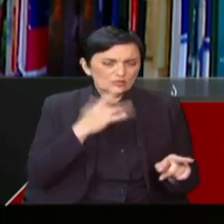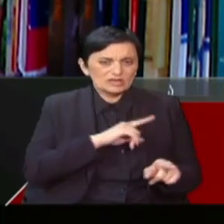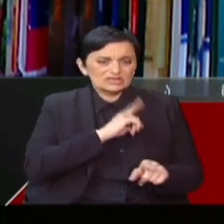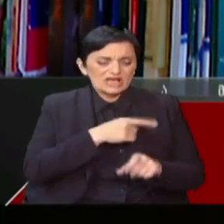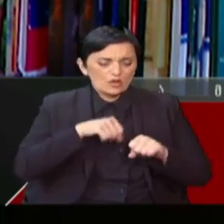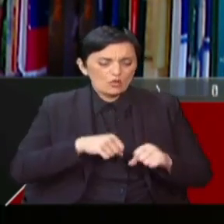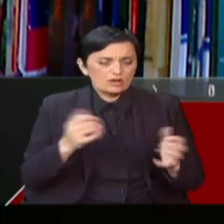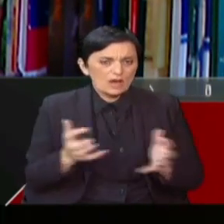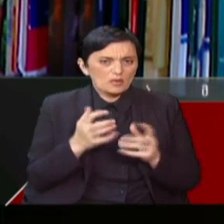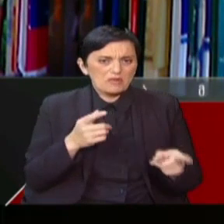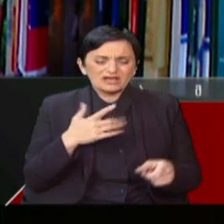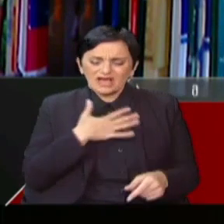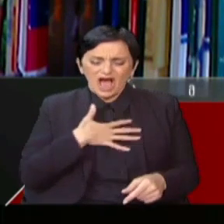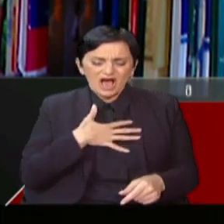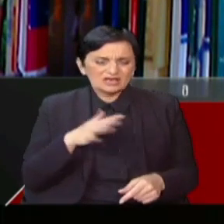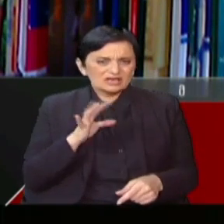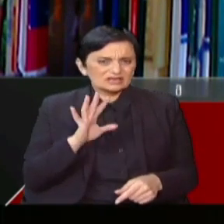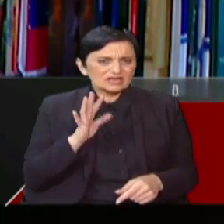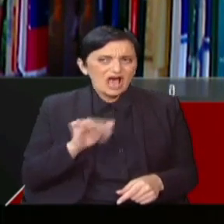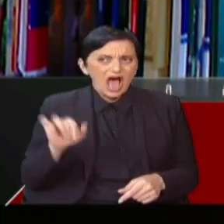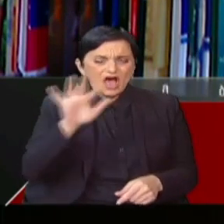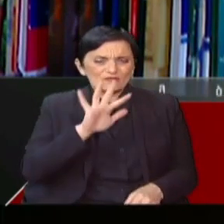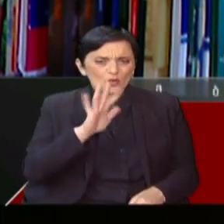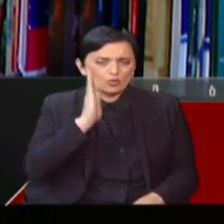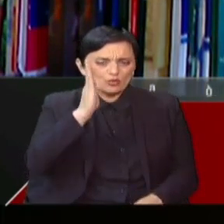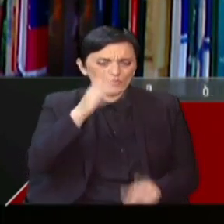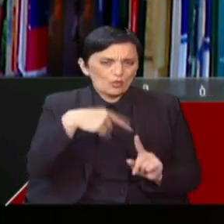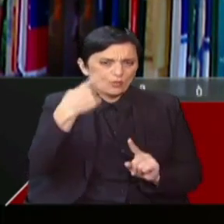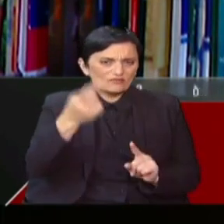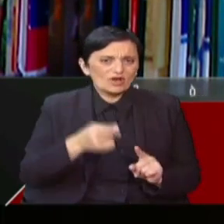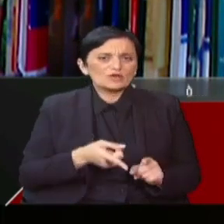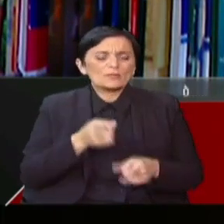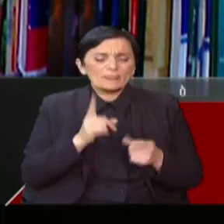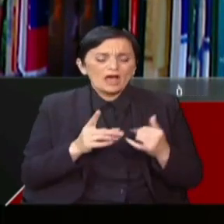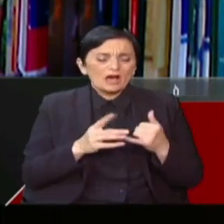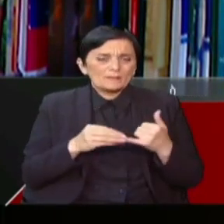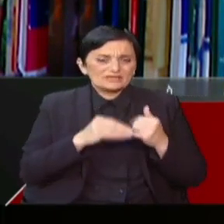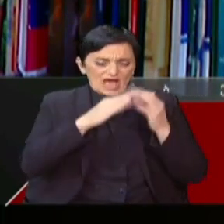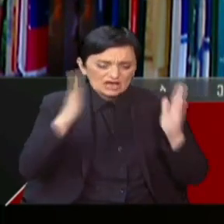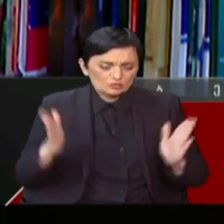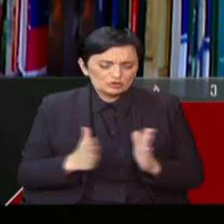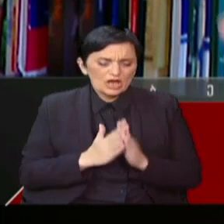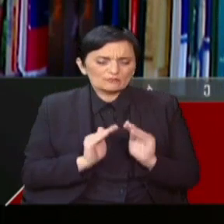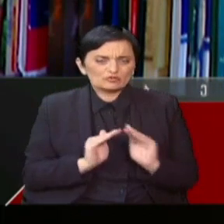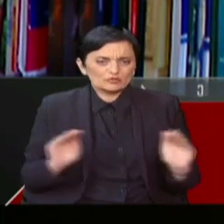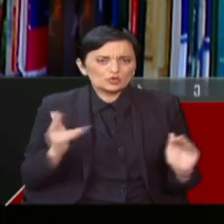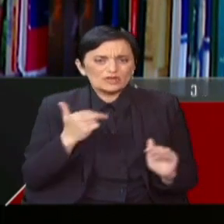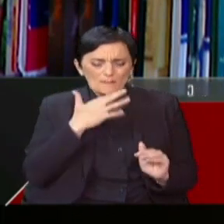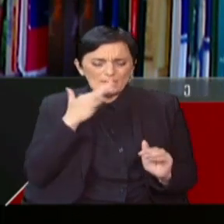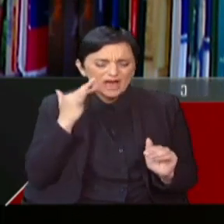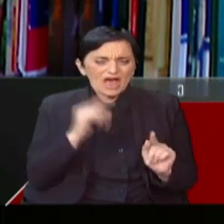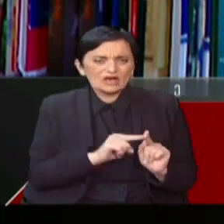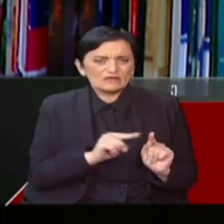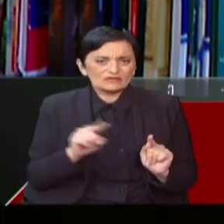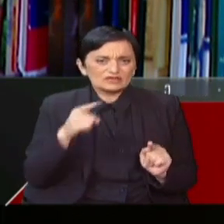ძალაუფლება შეინარჩუნონ. მათ არ ადარდებს არც ევროპული მომავალი, არც რეალურად შვიდება და ტერიტორიული მთლიანობა და ძალიან ბევრი ბევრი რამ